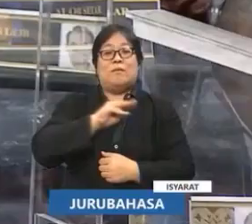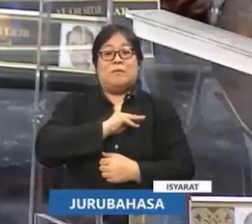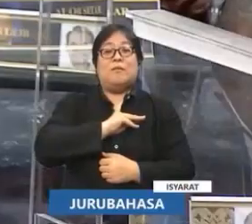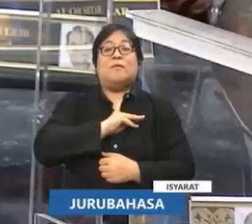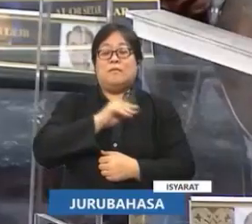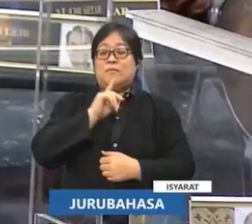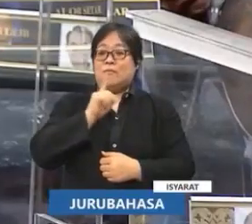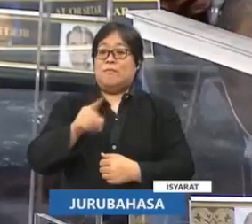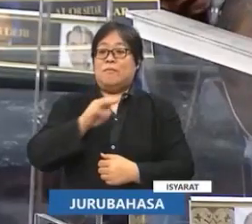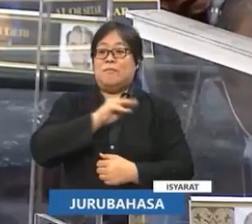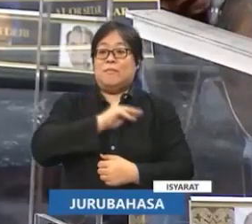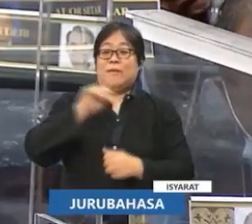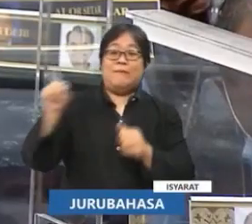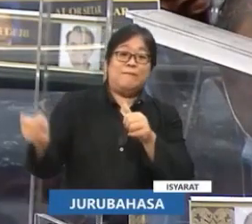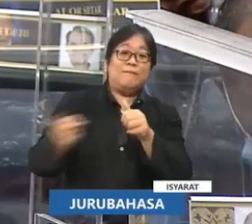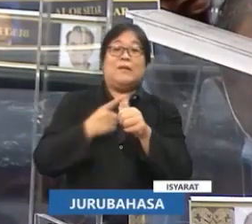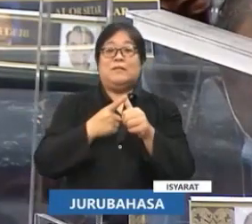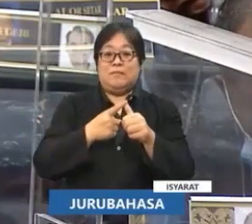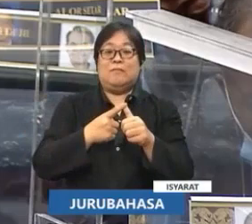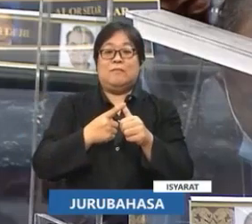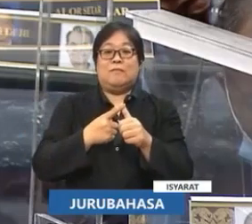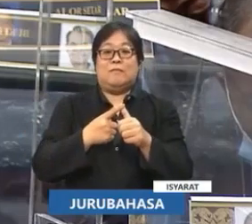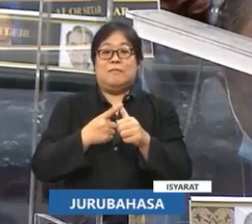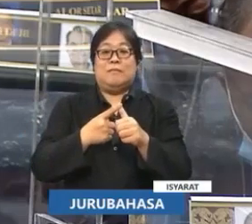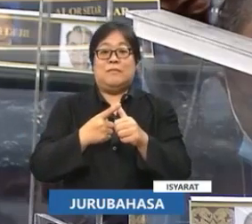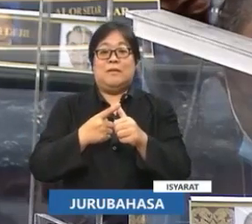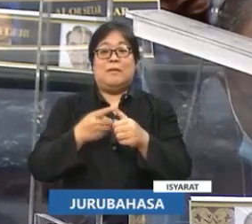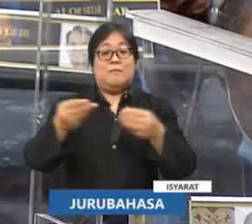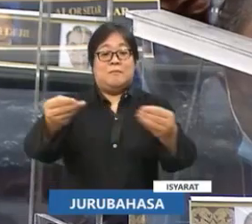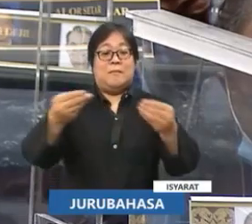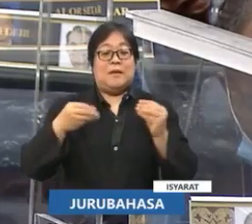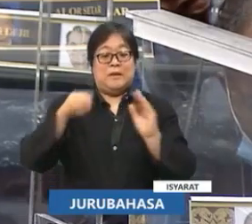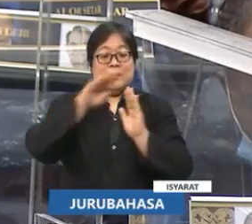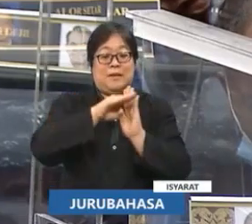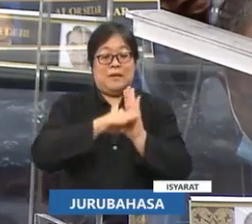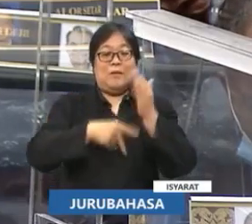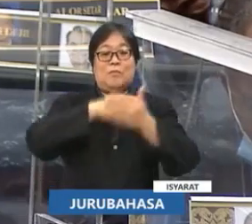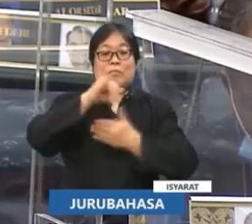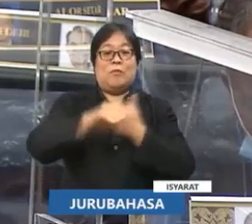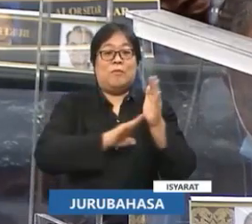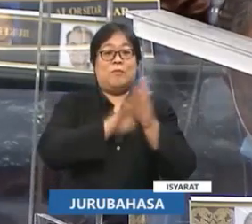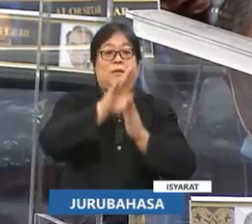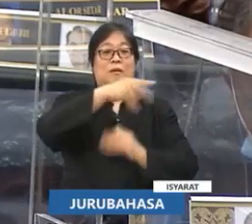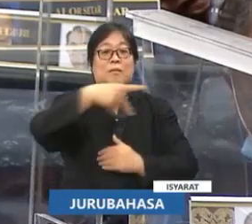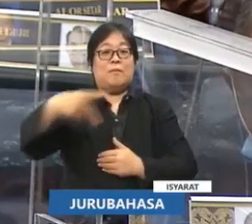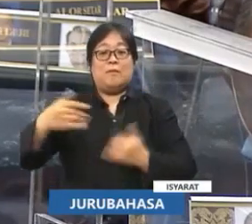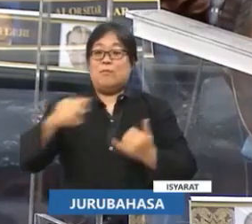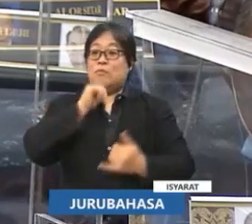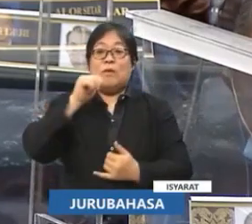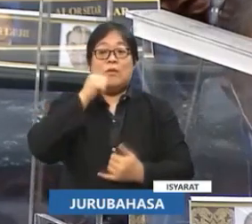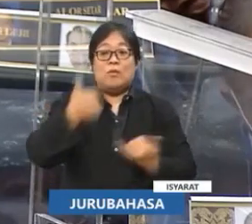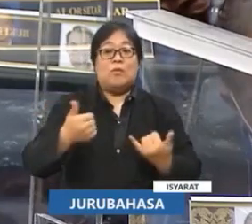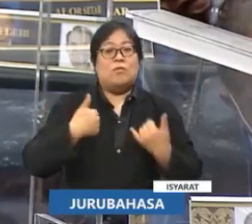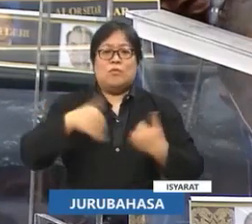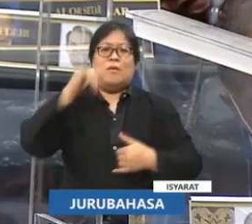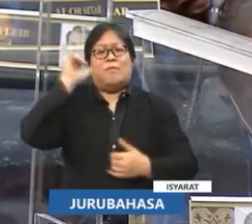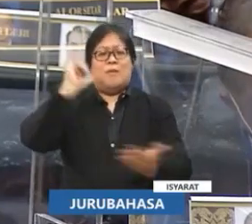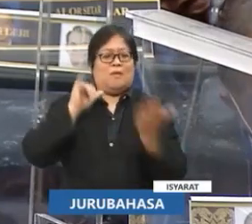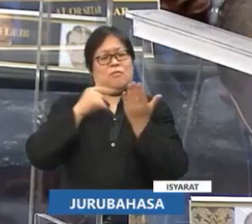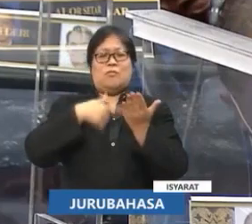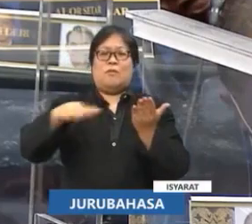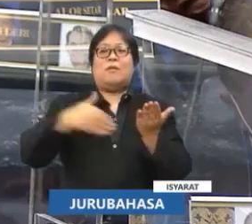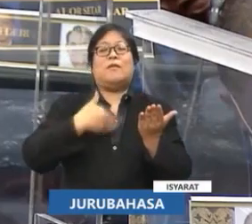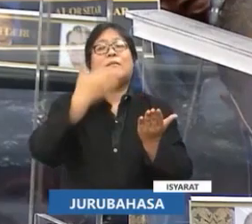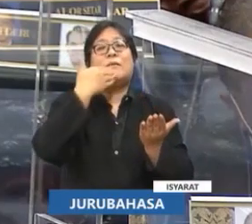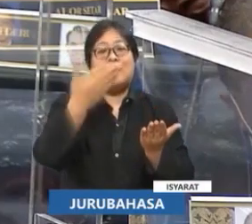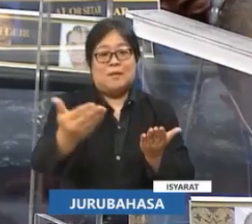merupakan Menteri pertama yang sampaikan list projek pembangunan di kawasan parlimen masing-masing. Bukan esok, dah dapat semalam. Terima kasih,